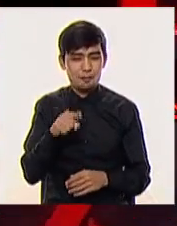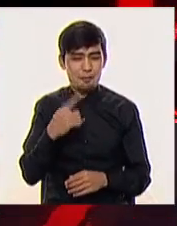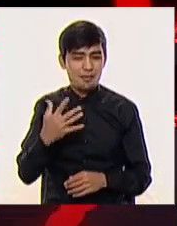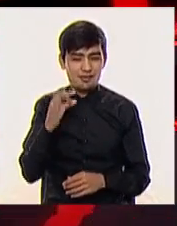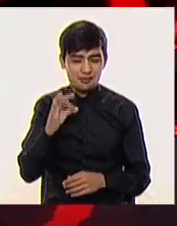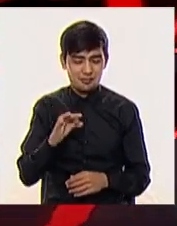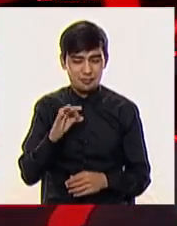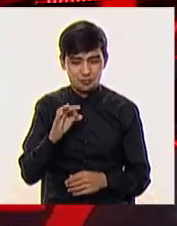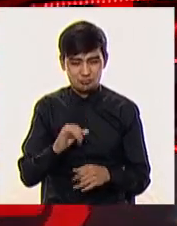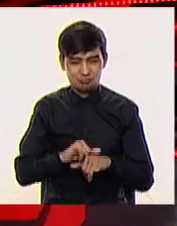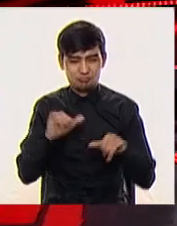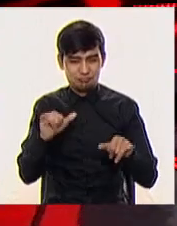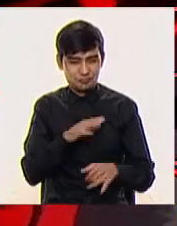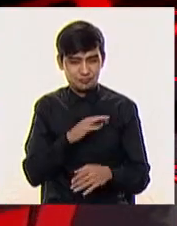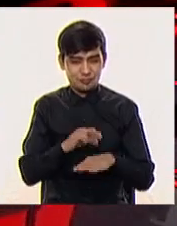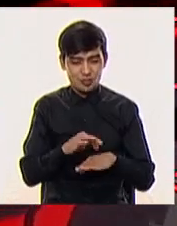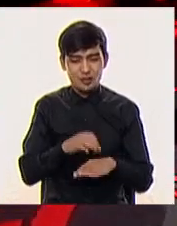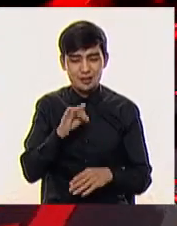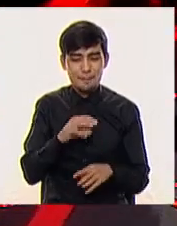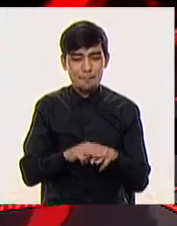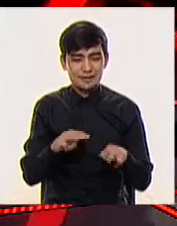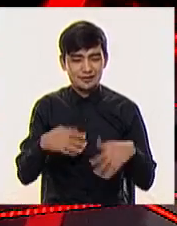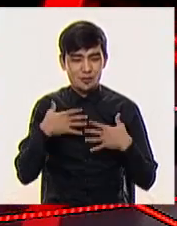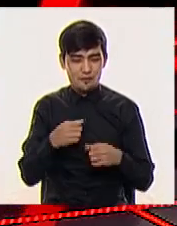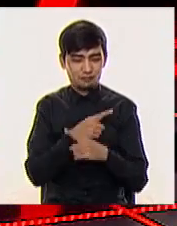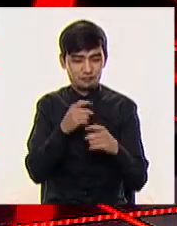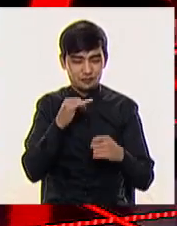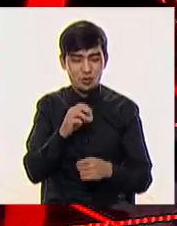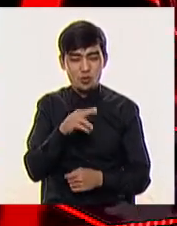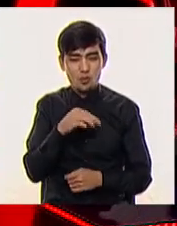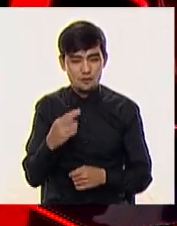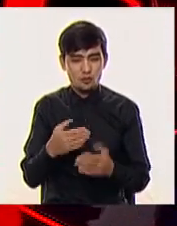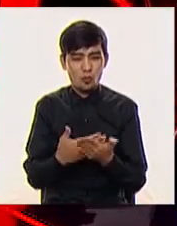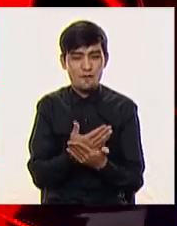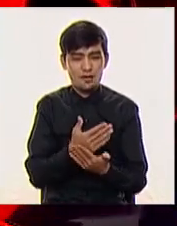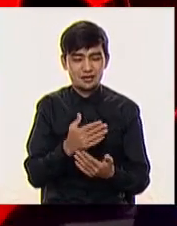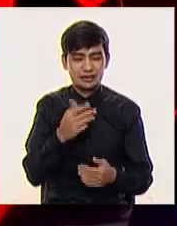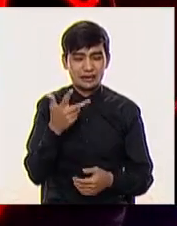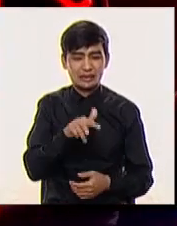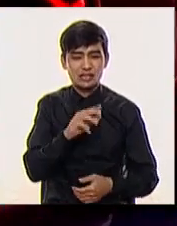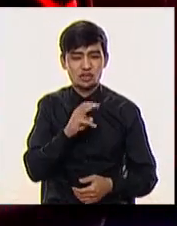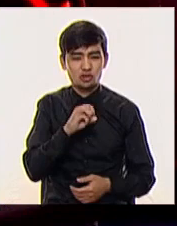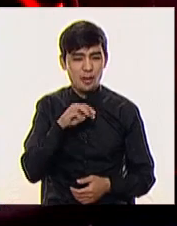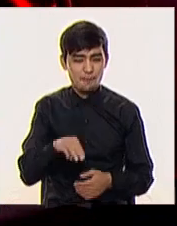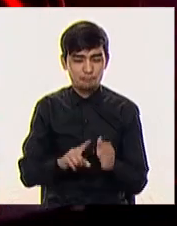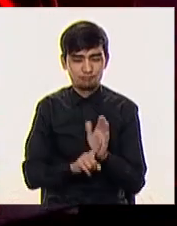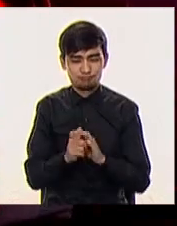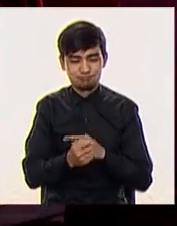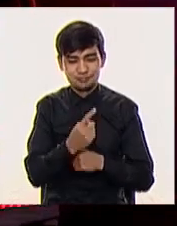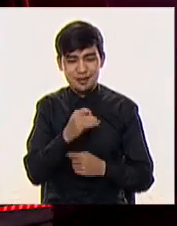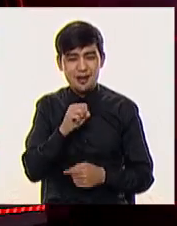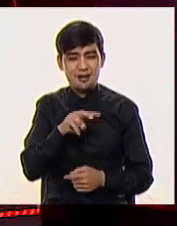Бұл туралы денсаулық сақтау министрі мәлімдеді. Сондай-ақ елімізде ковидтің жаңа 3 штамы анықталыпты. Алексей